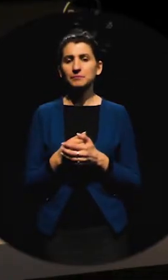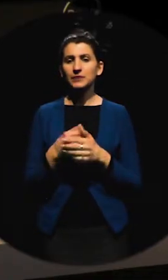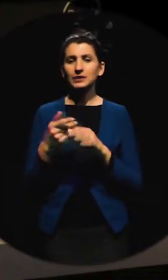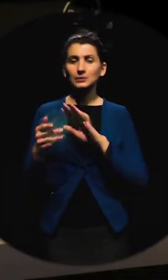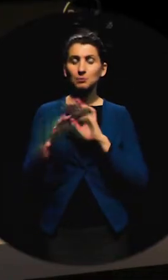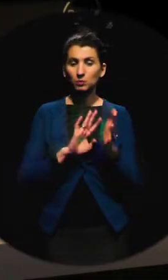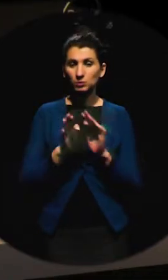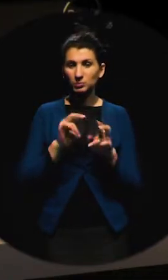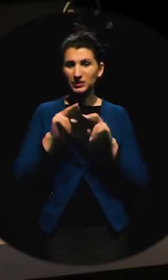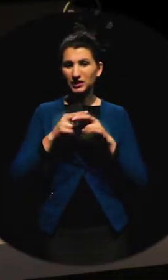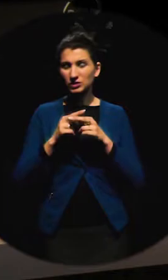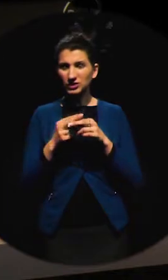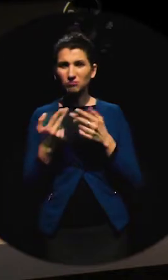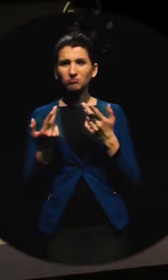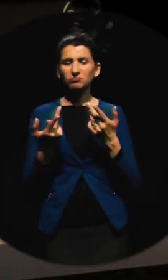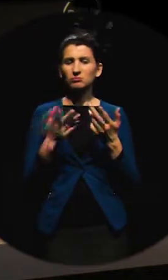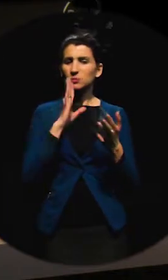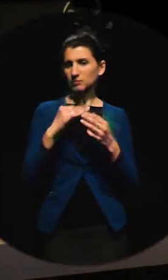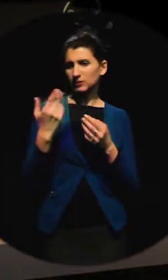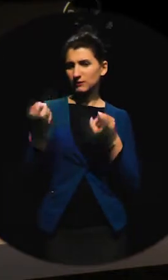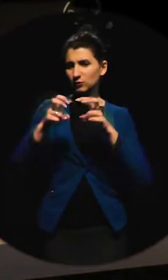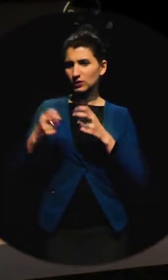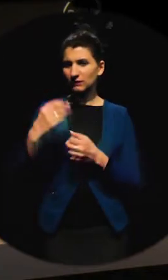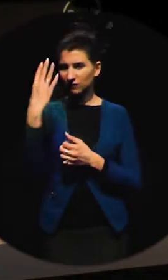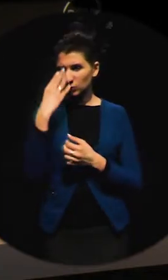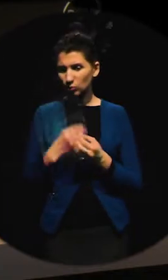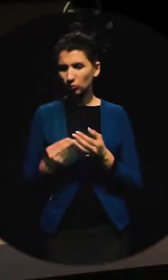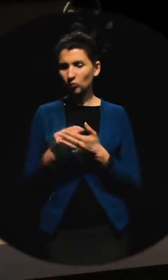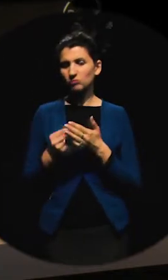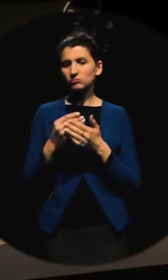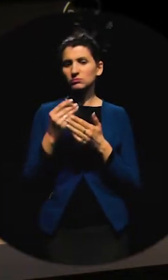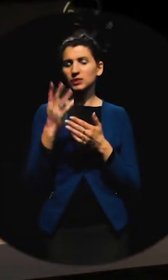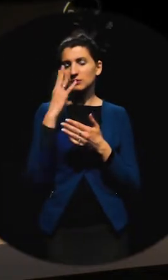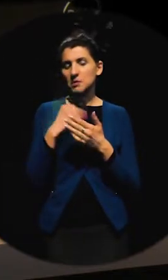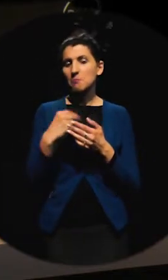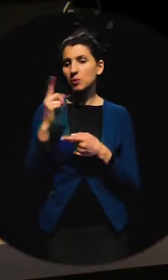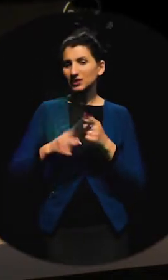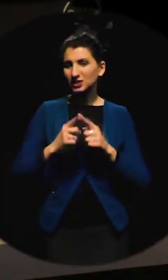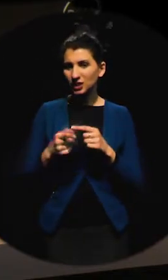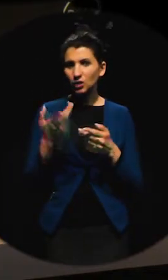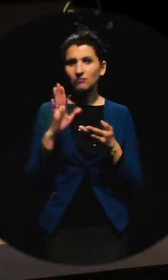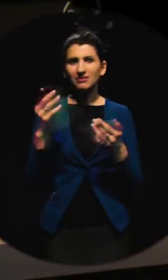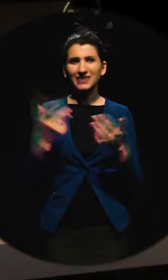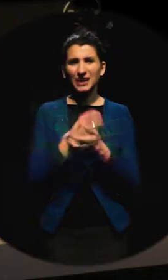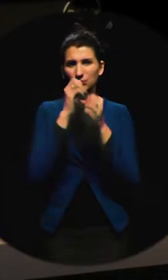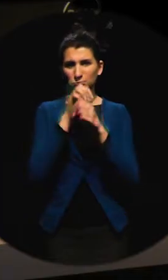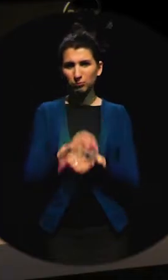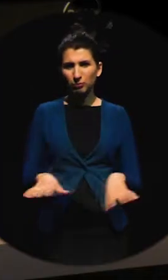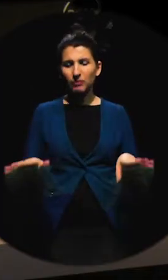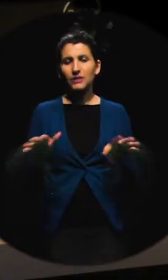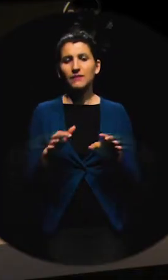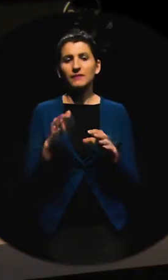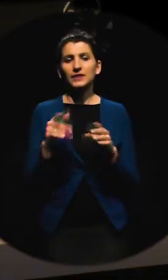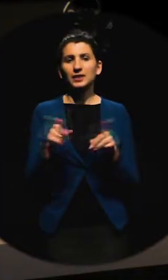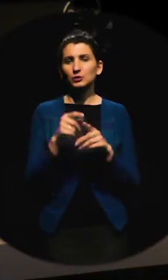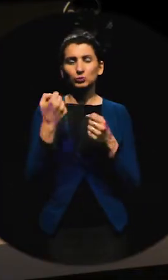narzędzia kreowania wizerunku politycznego i dyskursu politycznego jakby rozsypały się i że bardzo ciężko